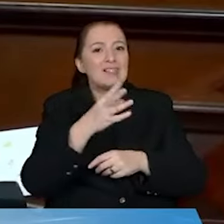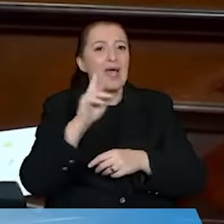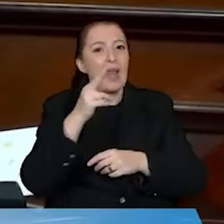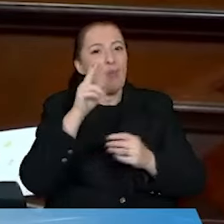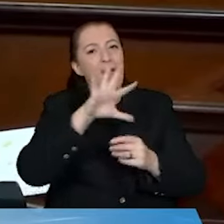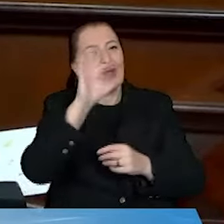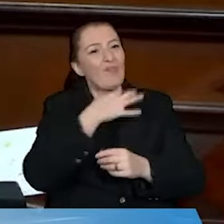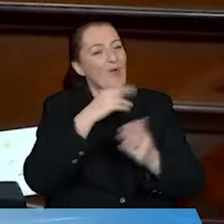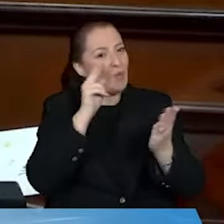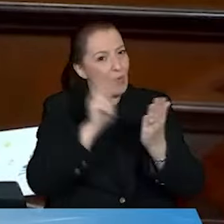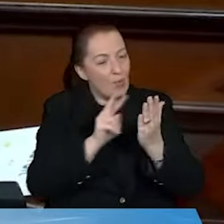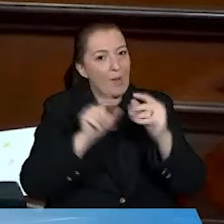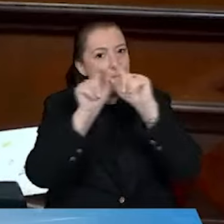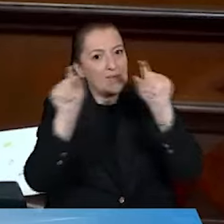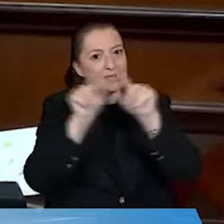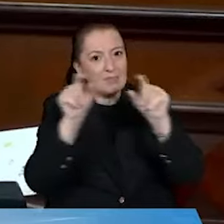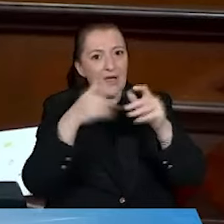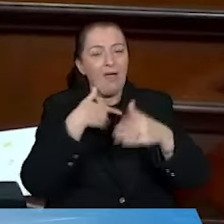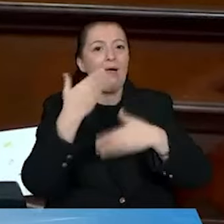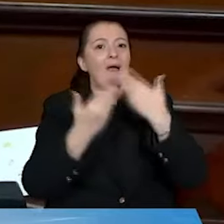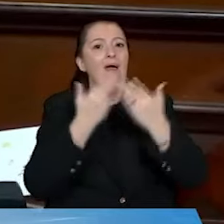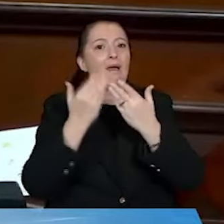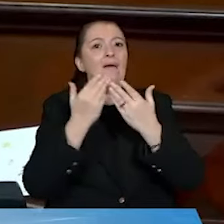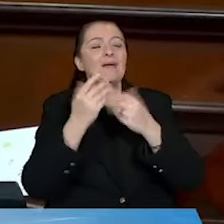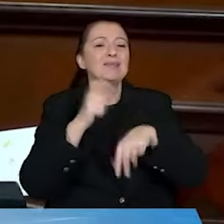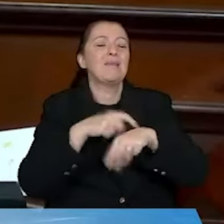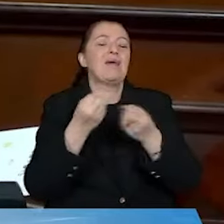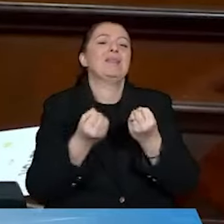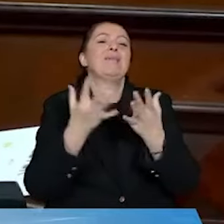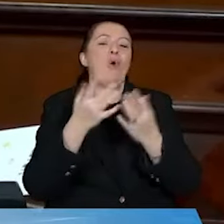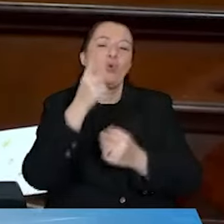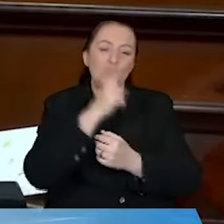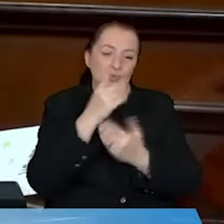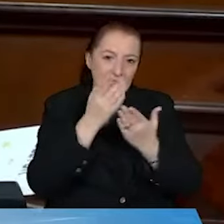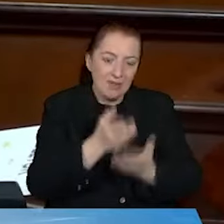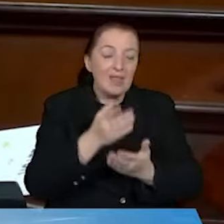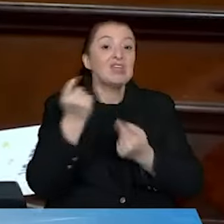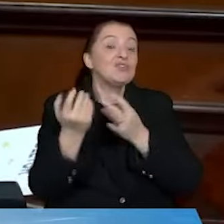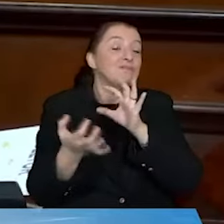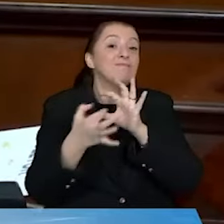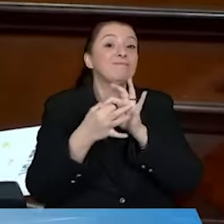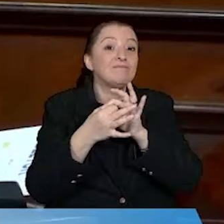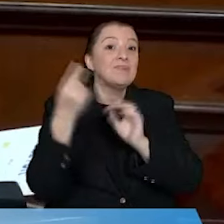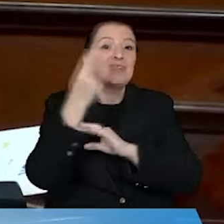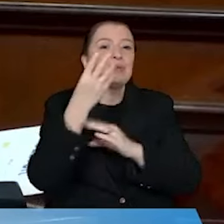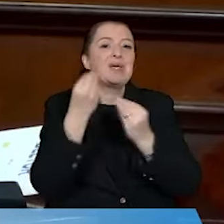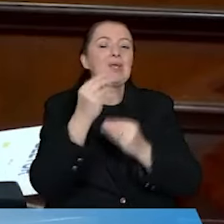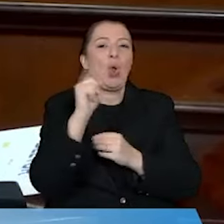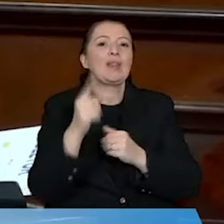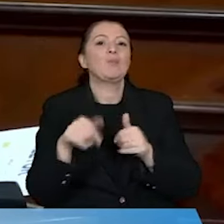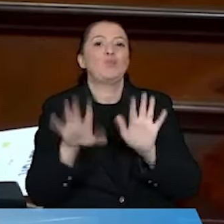okursanız, başlıklarına dahi değinemediğim bulguları orada okuyabilirsiniz. Maalesef iştirak şirketleri hiç iyi